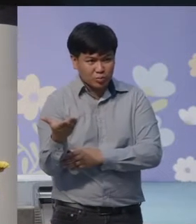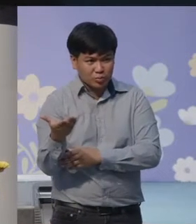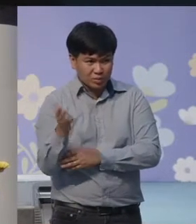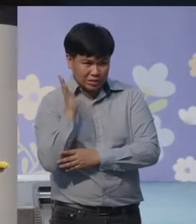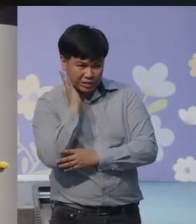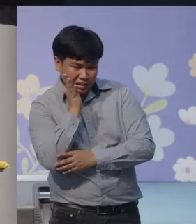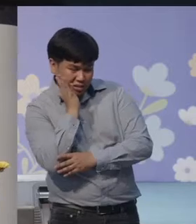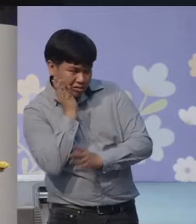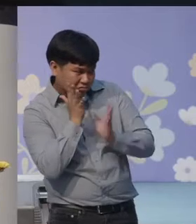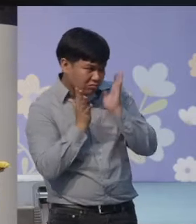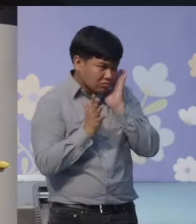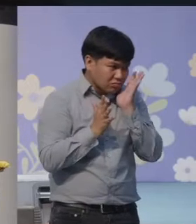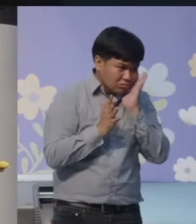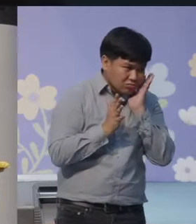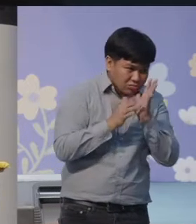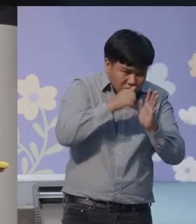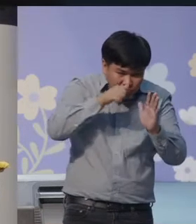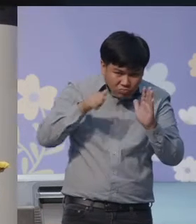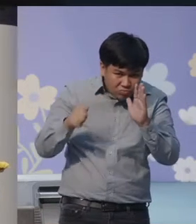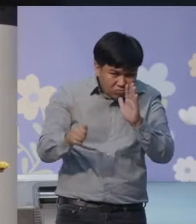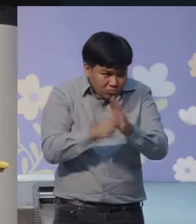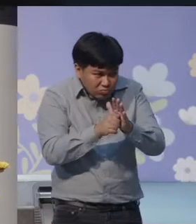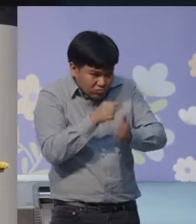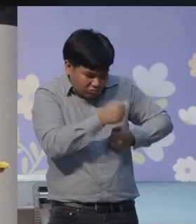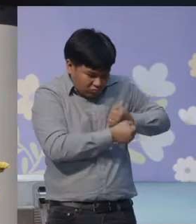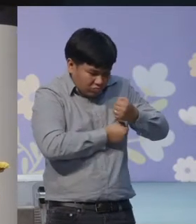kahihiyan na pinagdaraanan